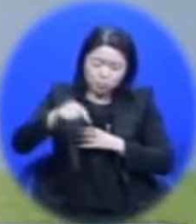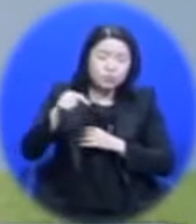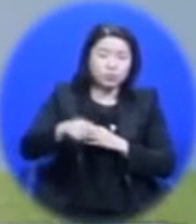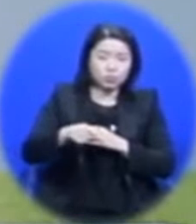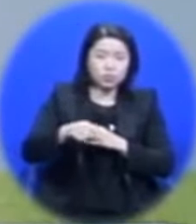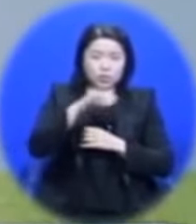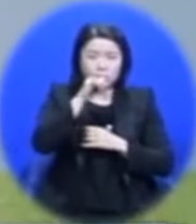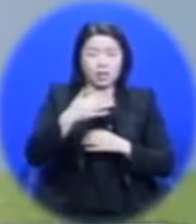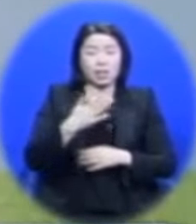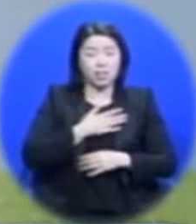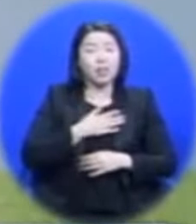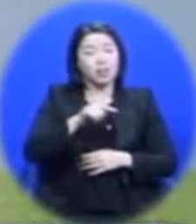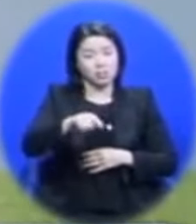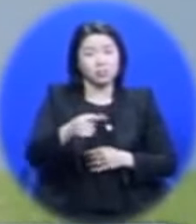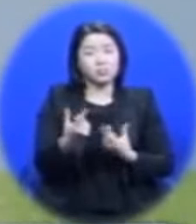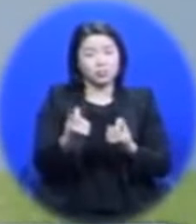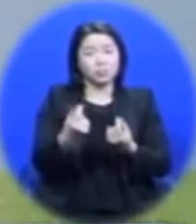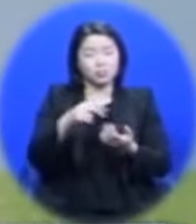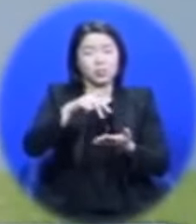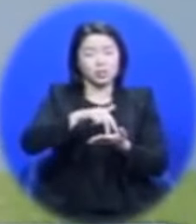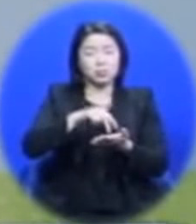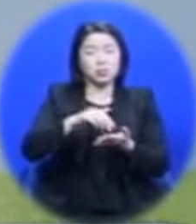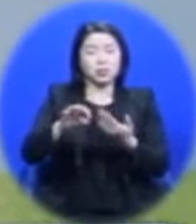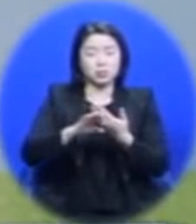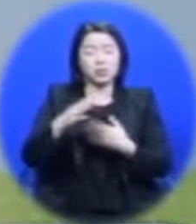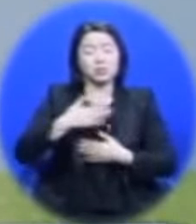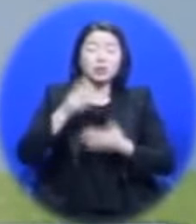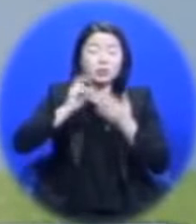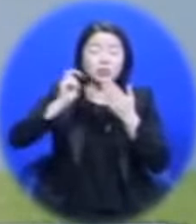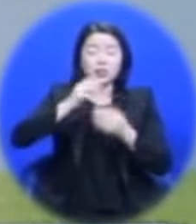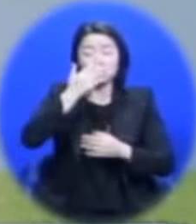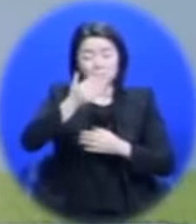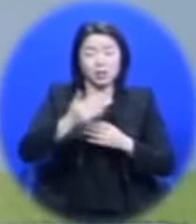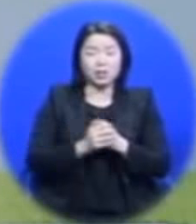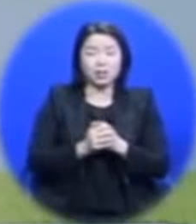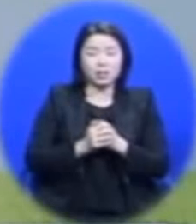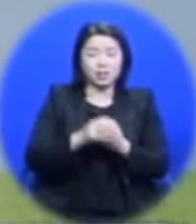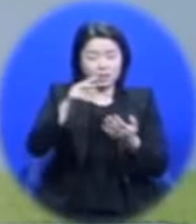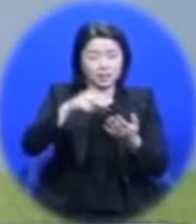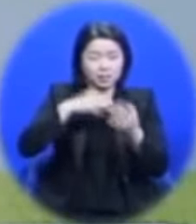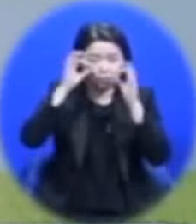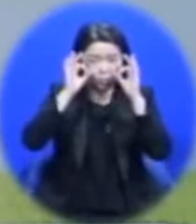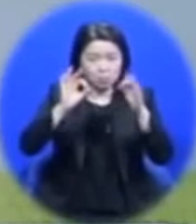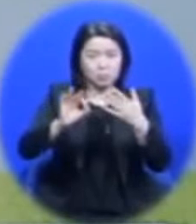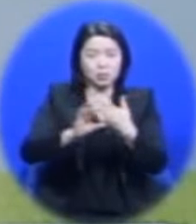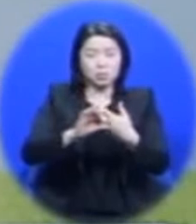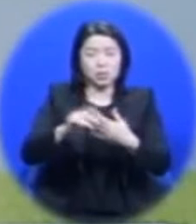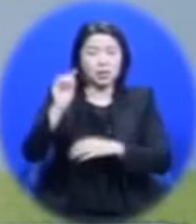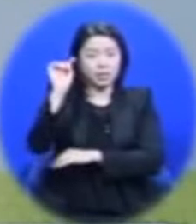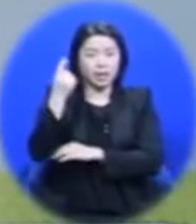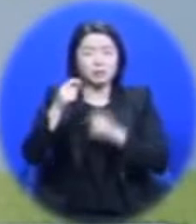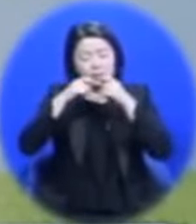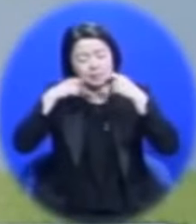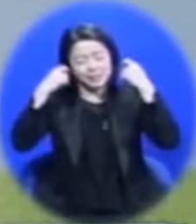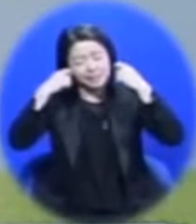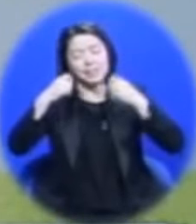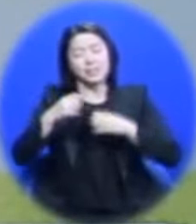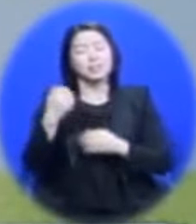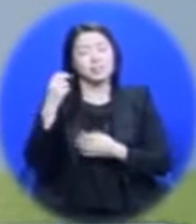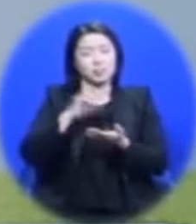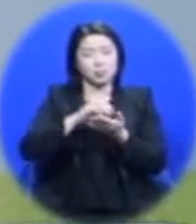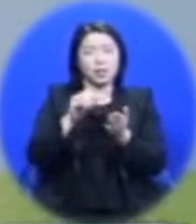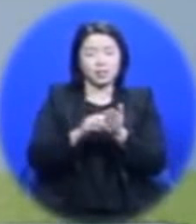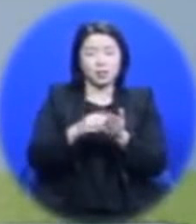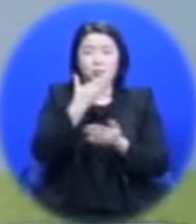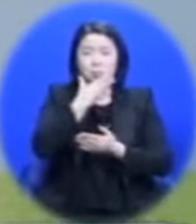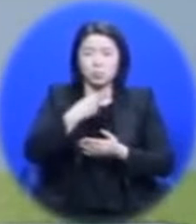야, 내가 그러면 나도 찬양하겠다. 이제 읽어보면 뭐 다윗이 입이 찢어질 만도 해요. 어떻게 이렇게